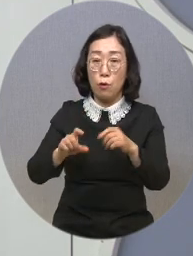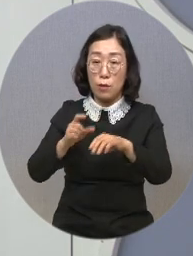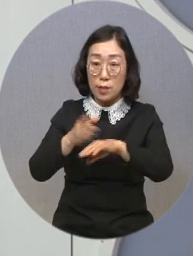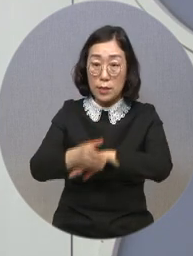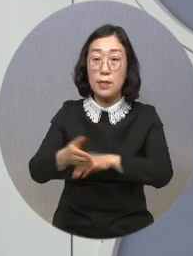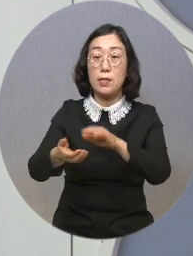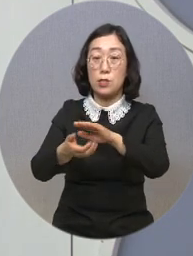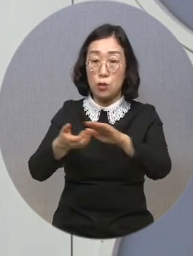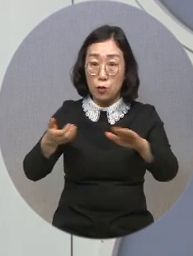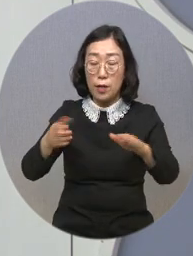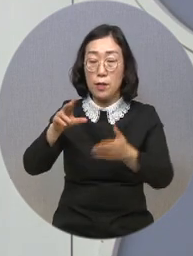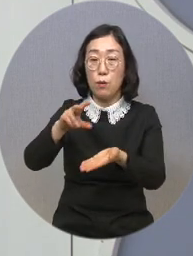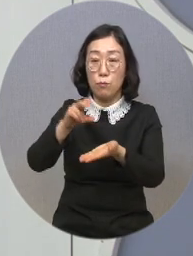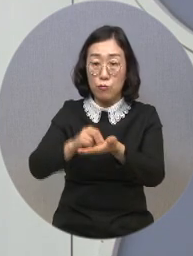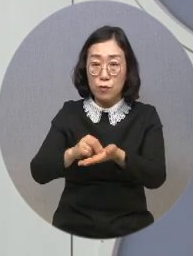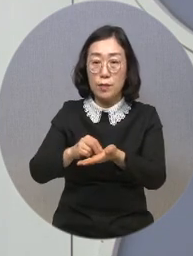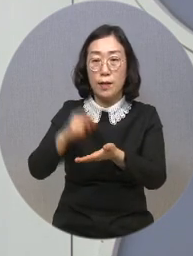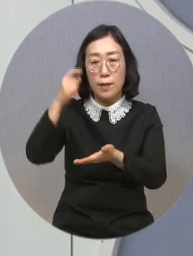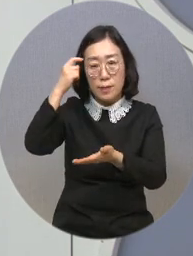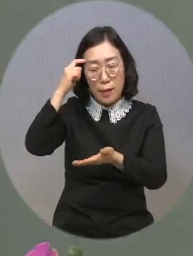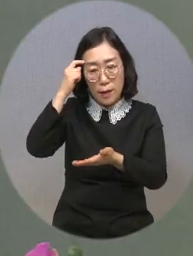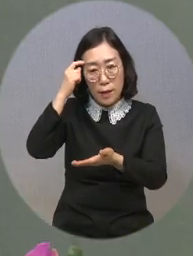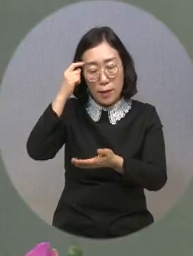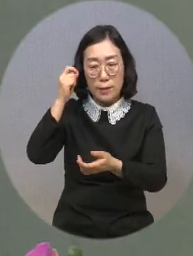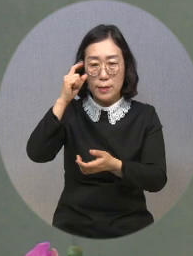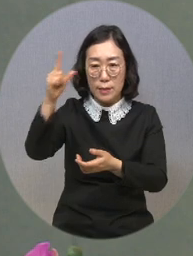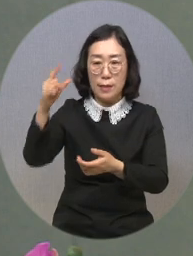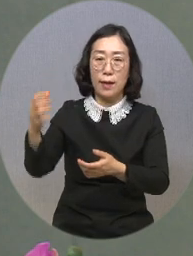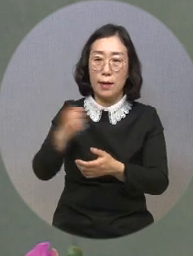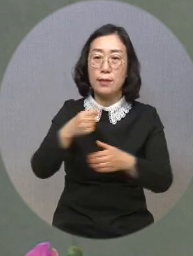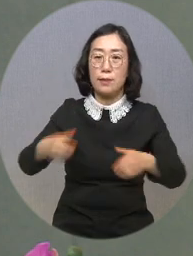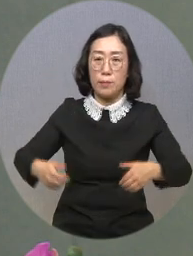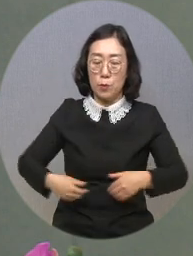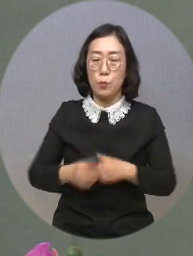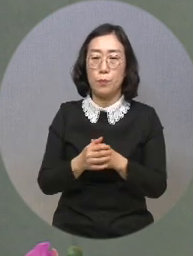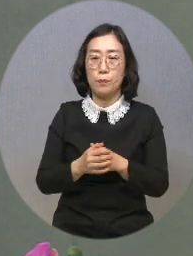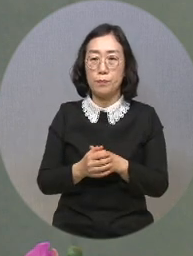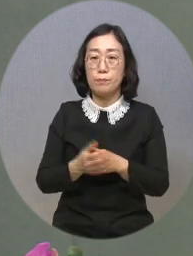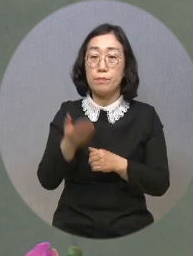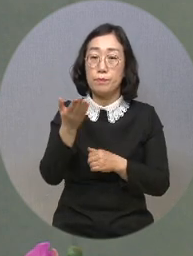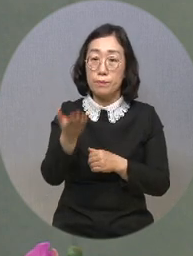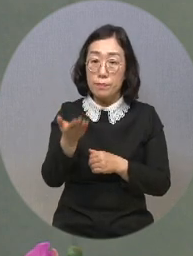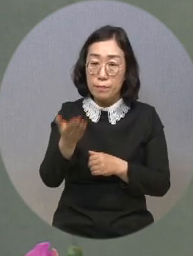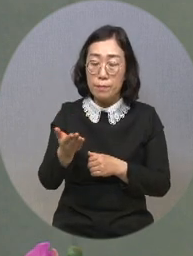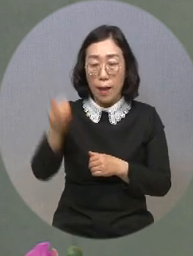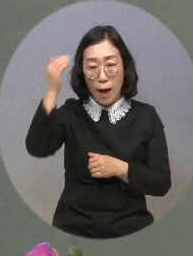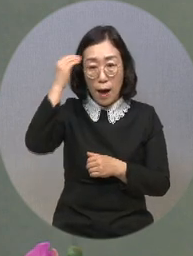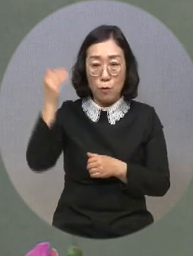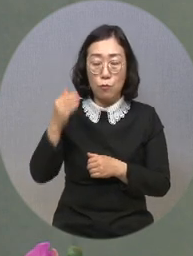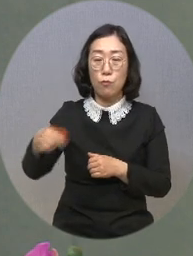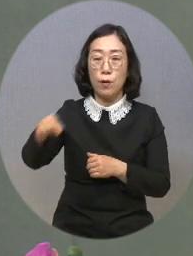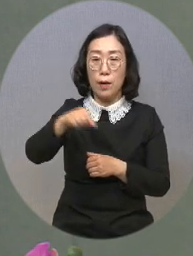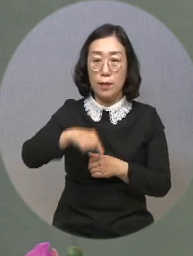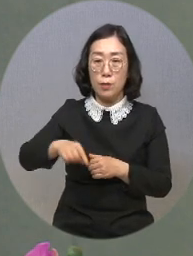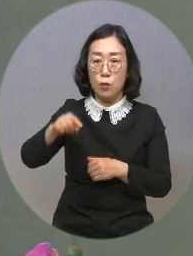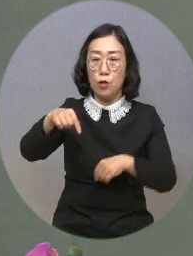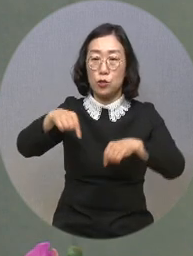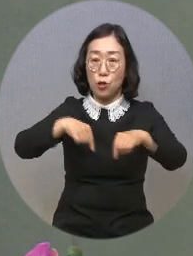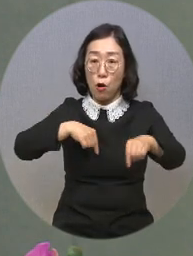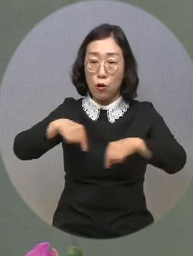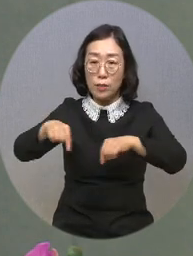전에 이런 지혜를 짜내야 된다 이렇게 생각합니다. 네. 그렇다면 대한민국의